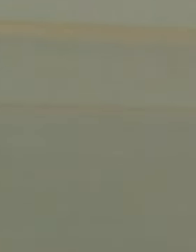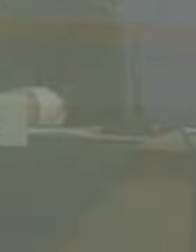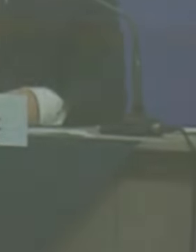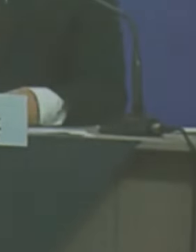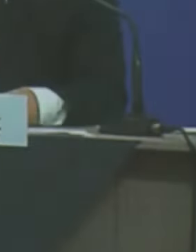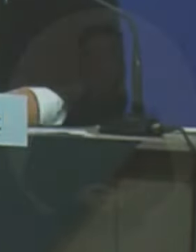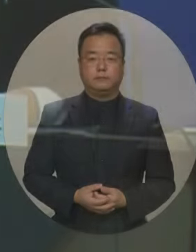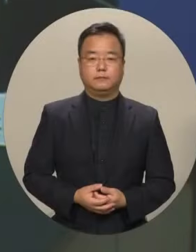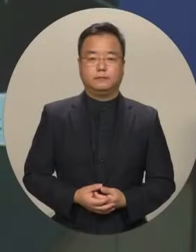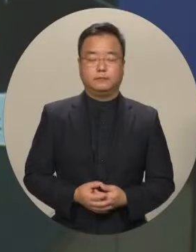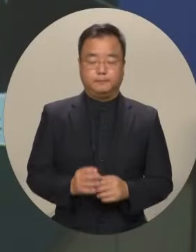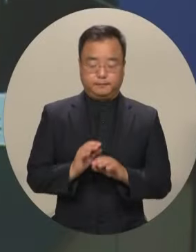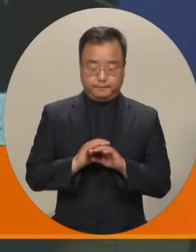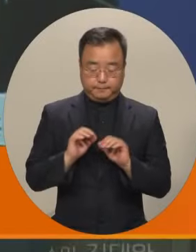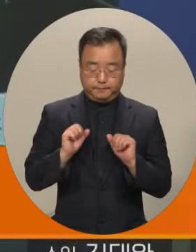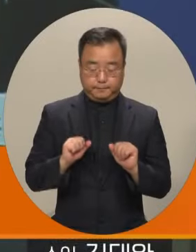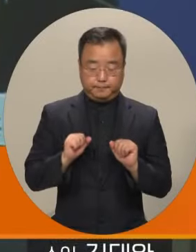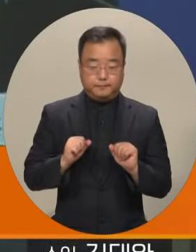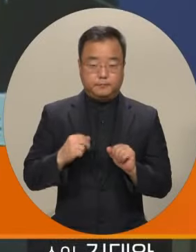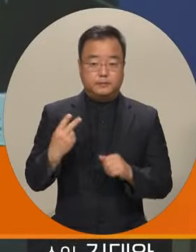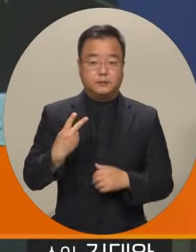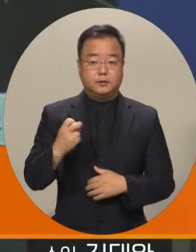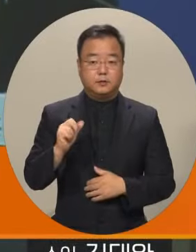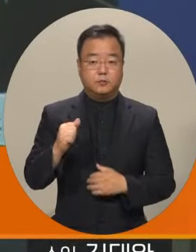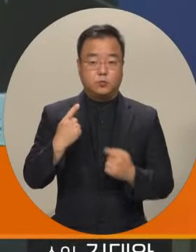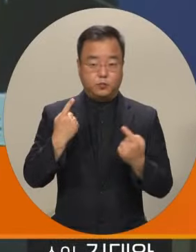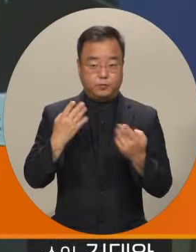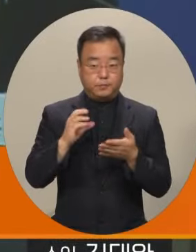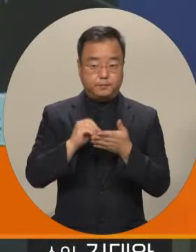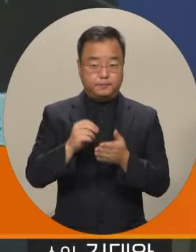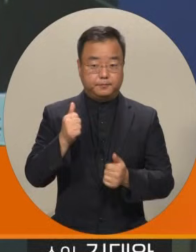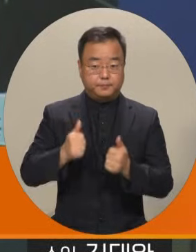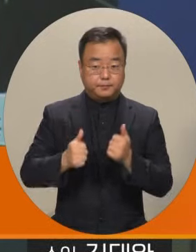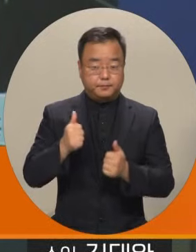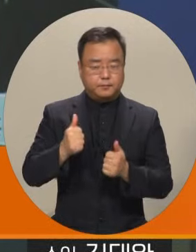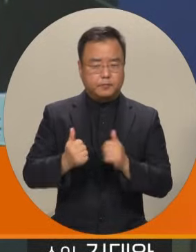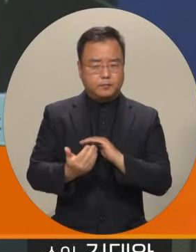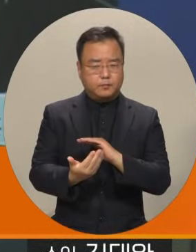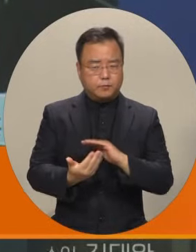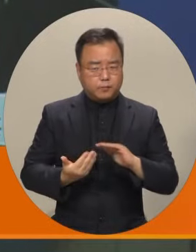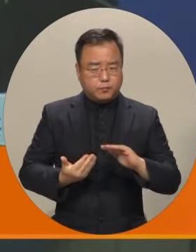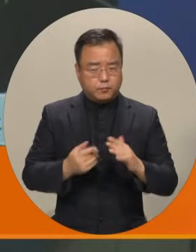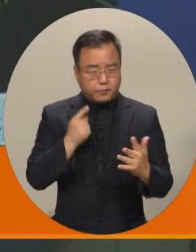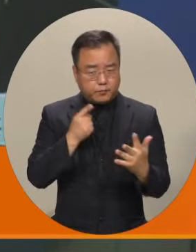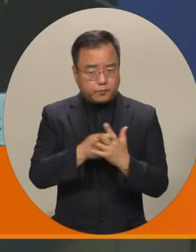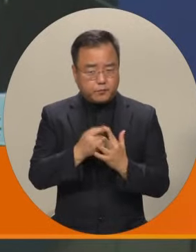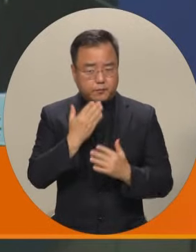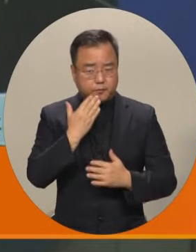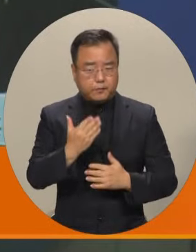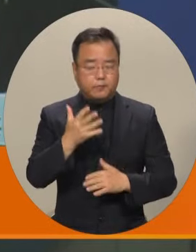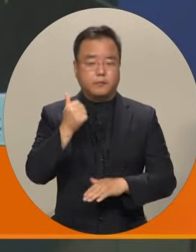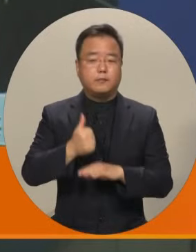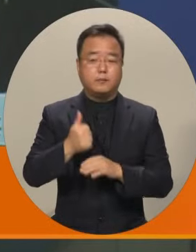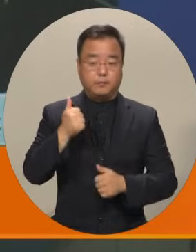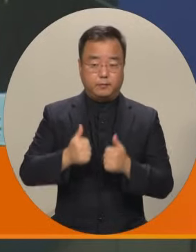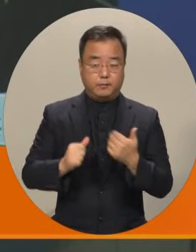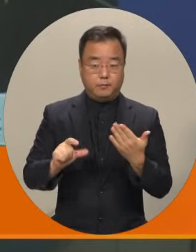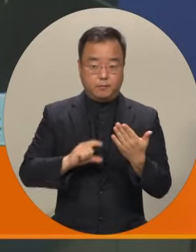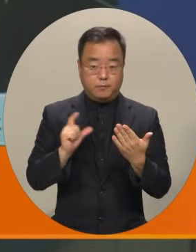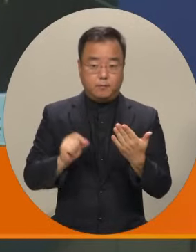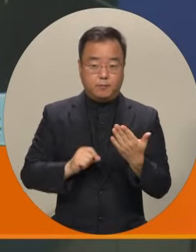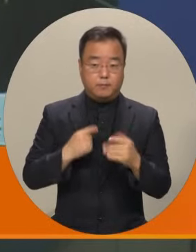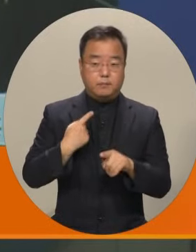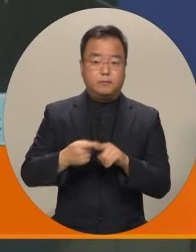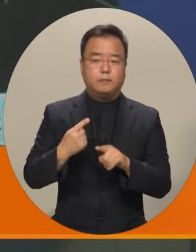2025학년도 대학 수학 능력 시험의 출제 경향을 가늠해 볼 수 있는 마지막 시험이 9월 모의 평가가